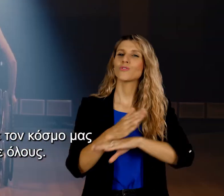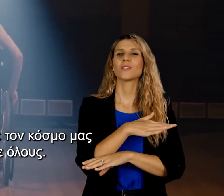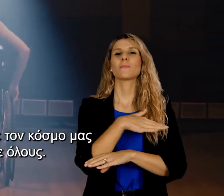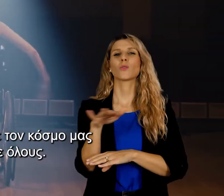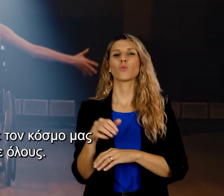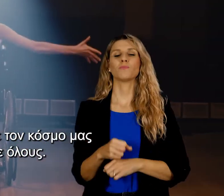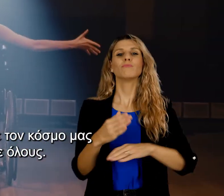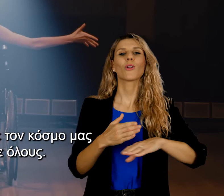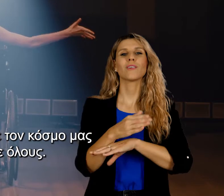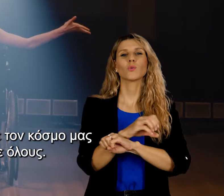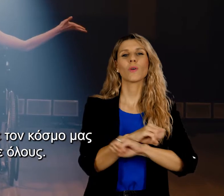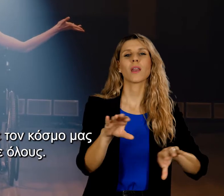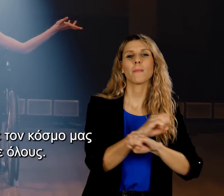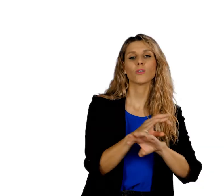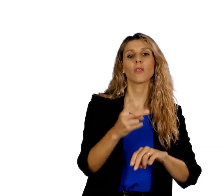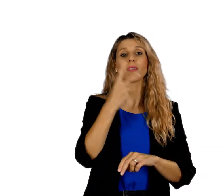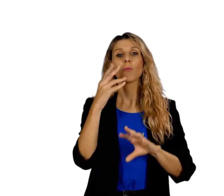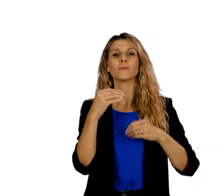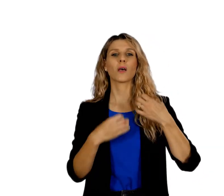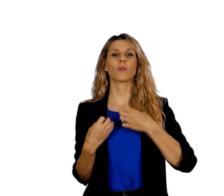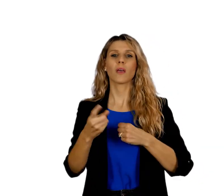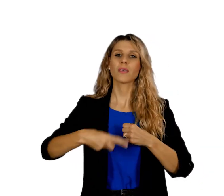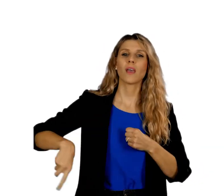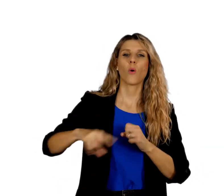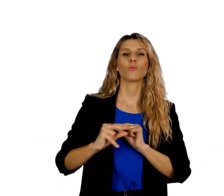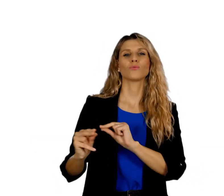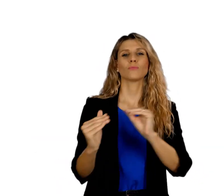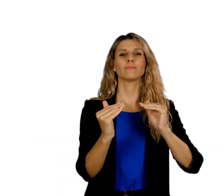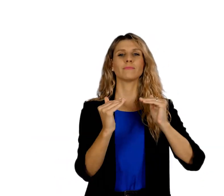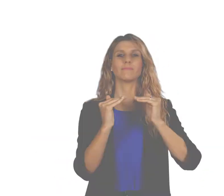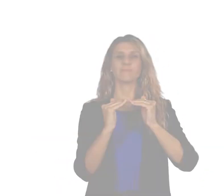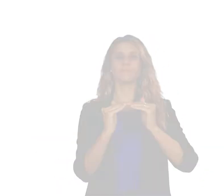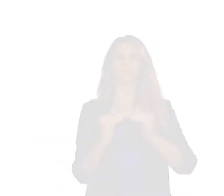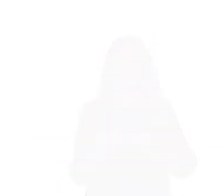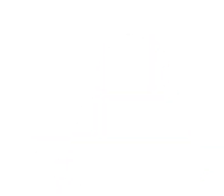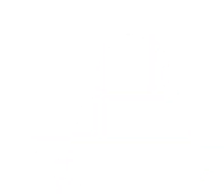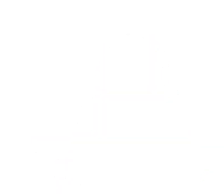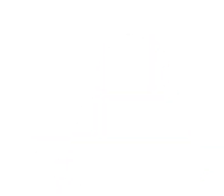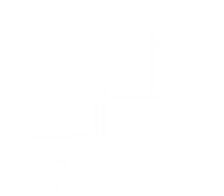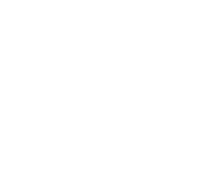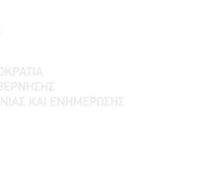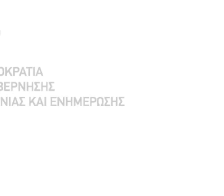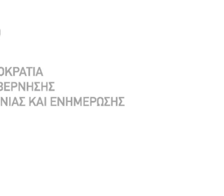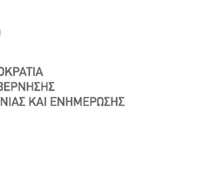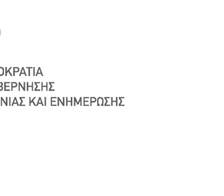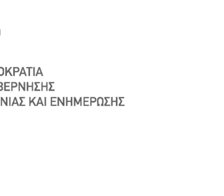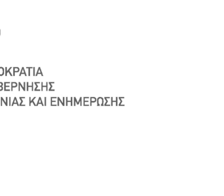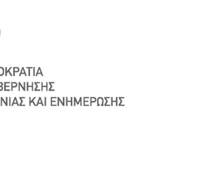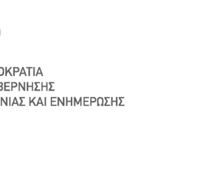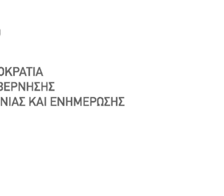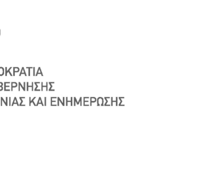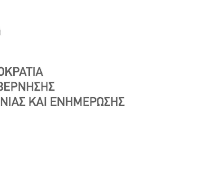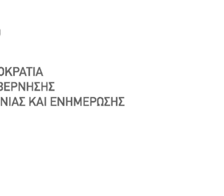να κάνουμε τον κόσμο μας προσβάσιμο σε όλους. Πρόσβαση στην ενημέρωση. Δικαίωμα στην ψυχαγωγία. Για όλους, ισότιμα.